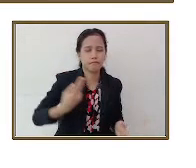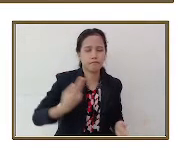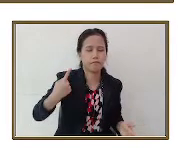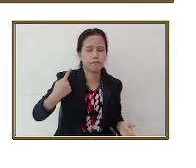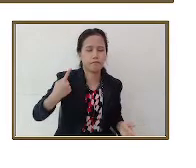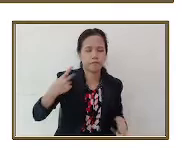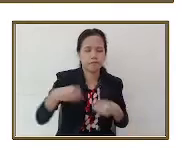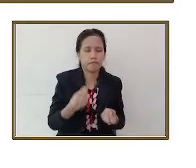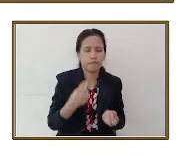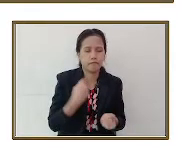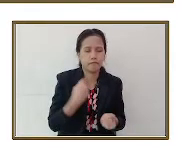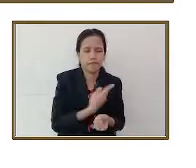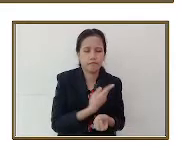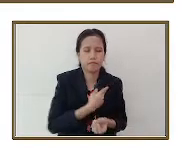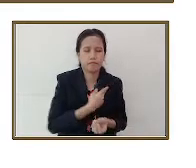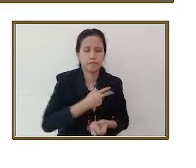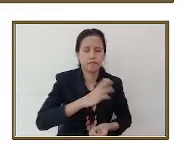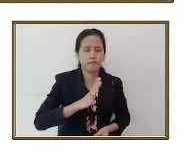maayos na pumumuhay.